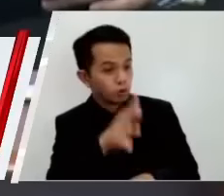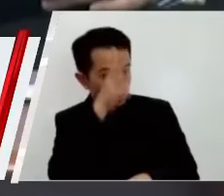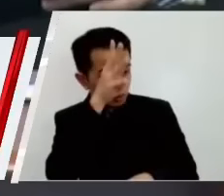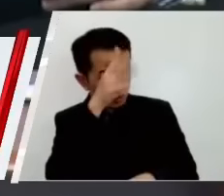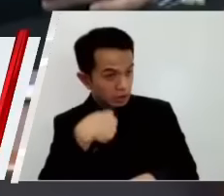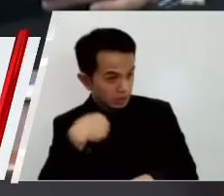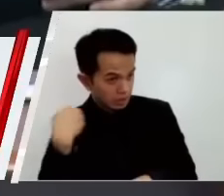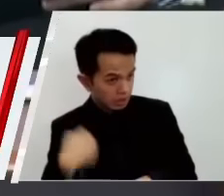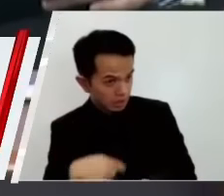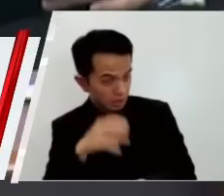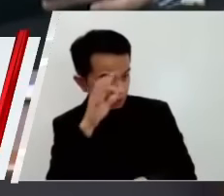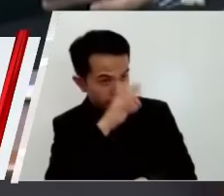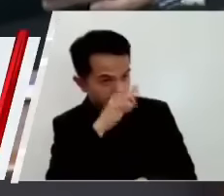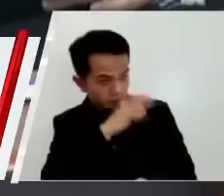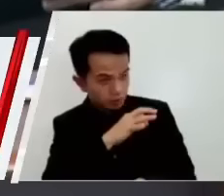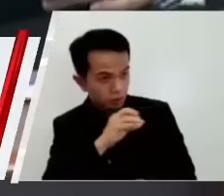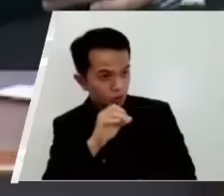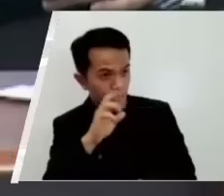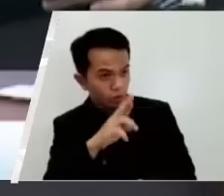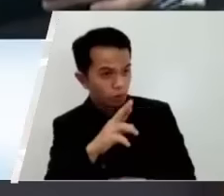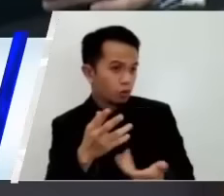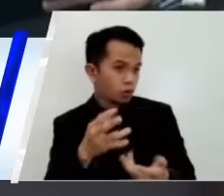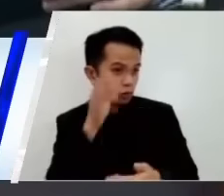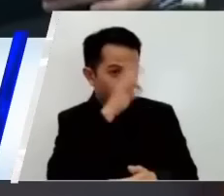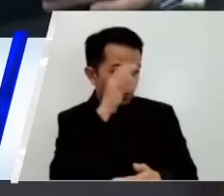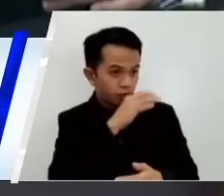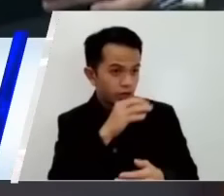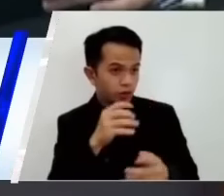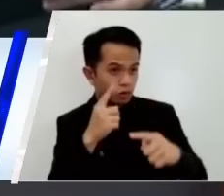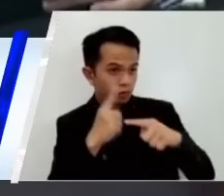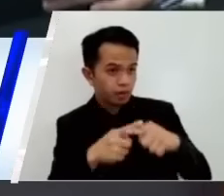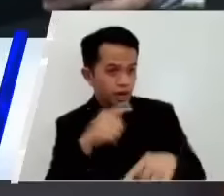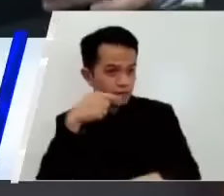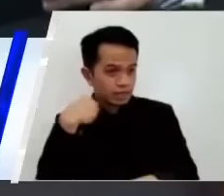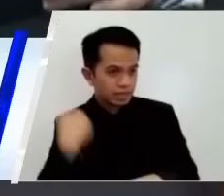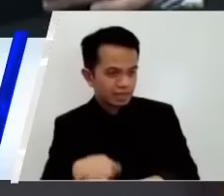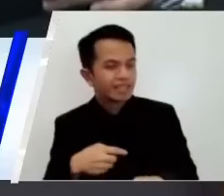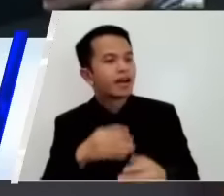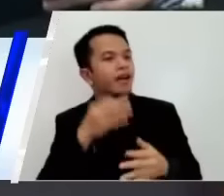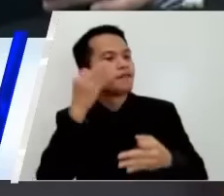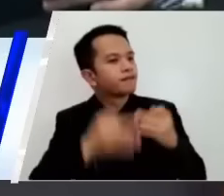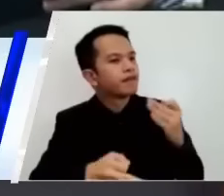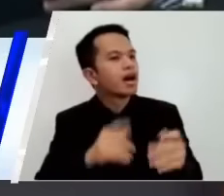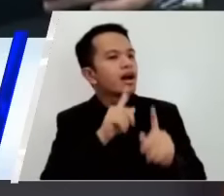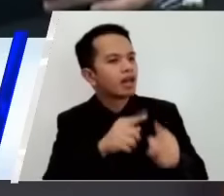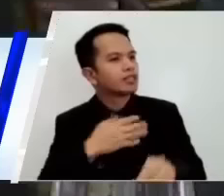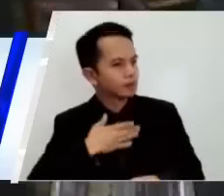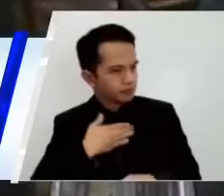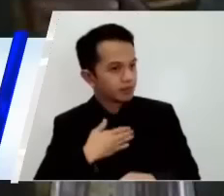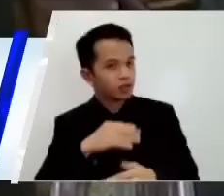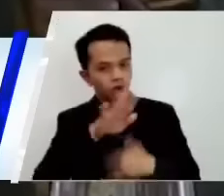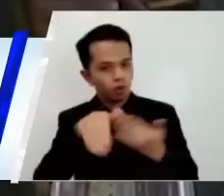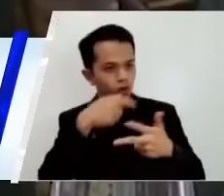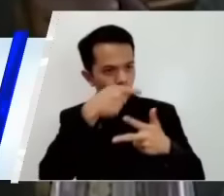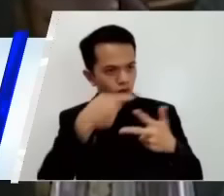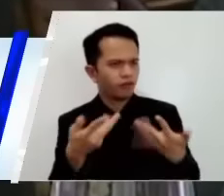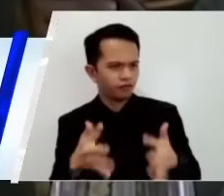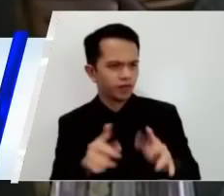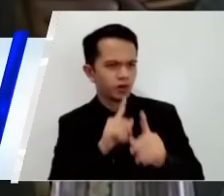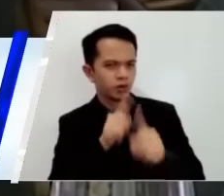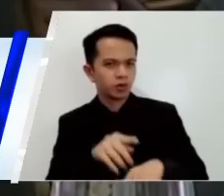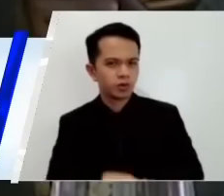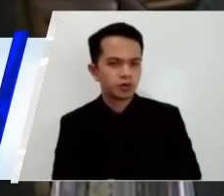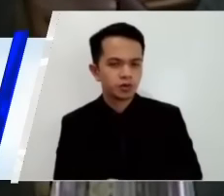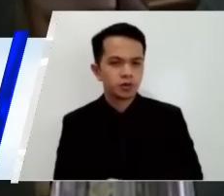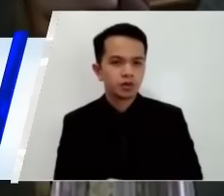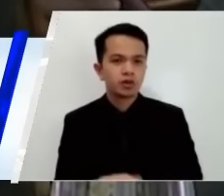Filipino o Filipino-Chinese? Final answer please ha, dahil itong lahat na tatlong sagot ay nasabi nyo na. Nauwi ang mga tanong sa